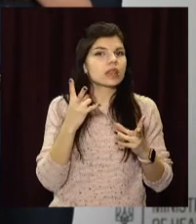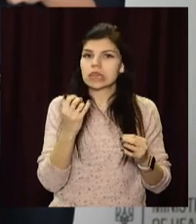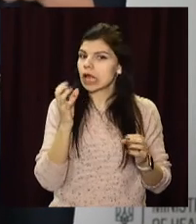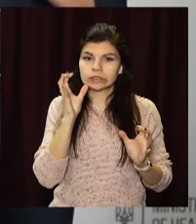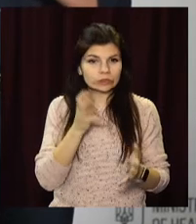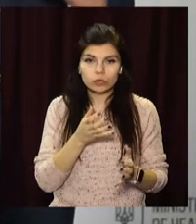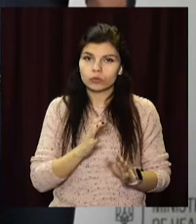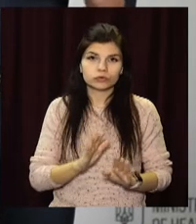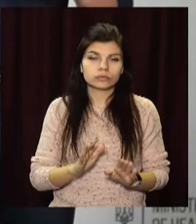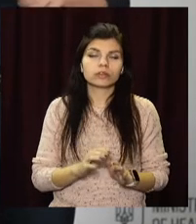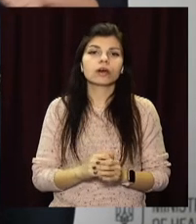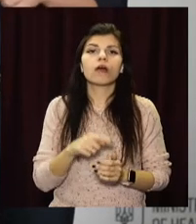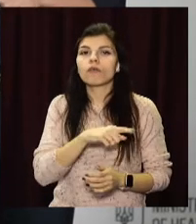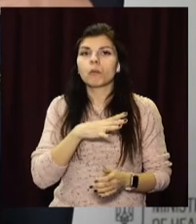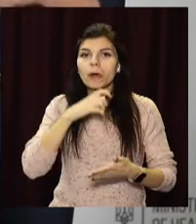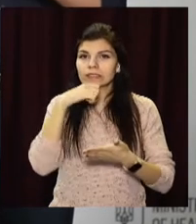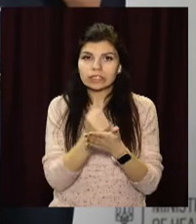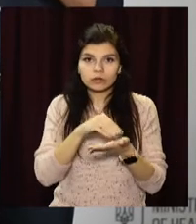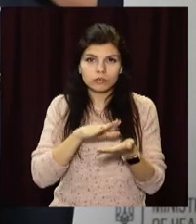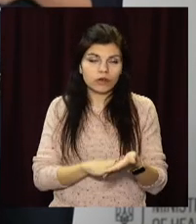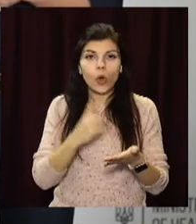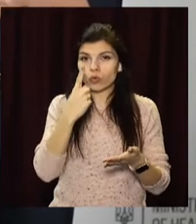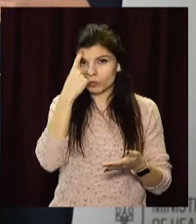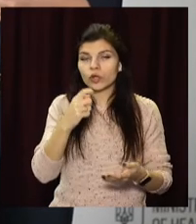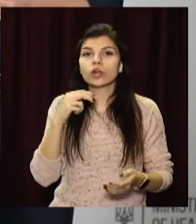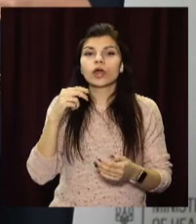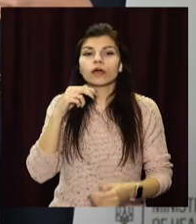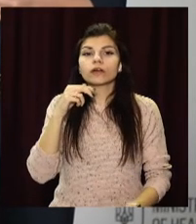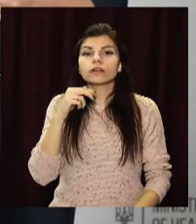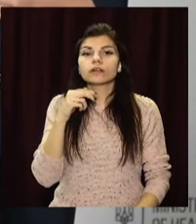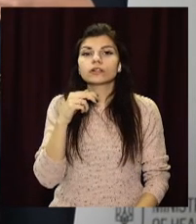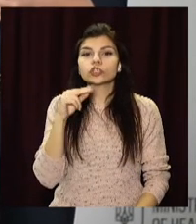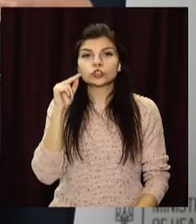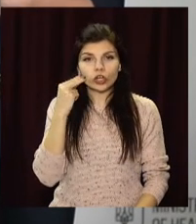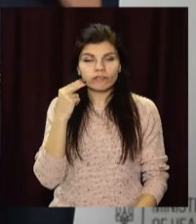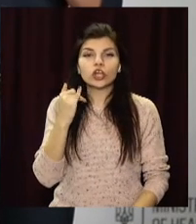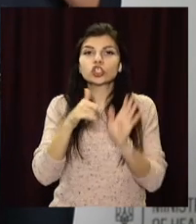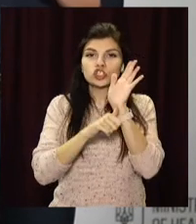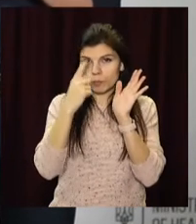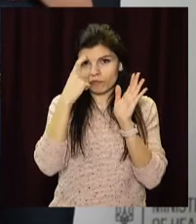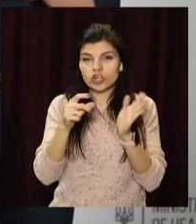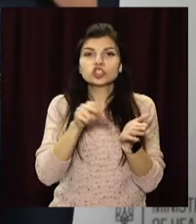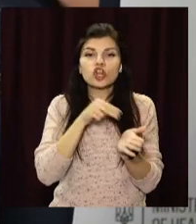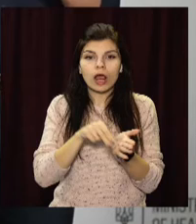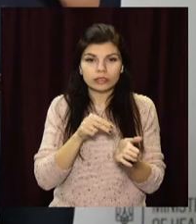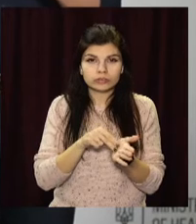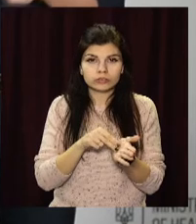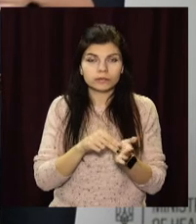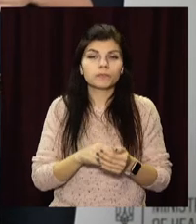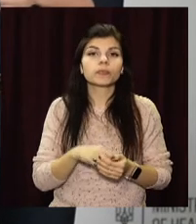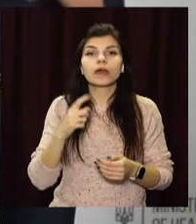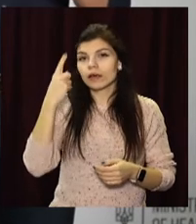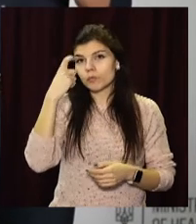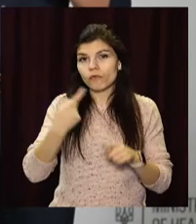несерйозні. Вони були зареєстровані, одне повідомлення в Чернігівській області і 6 повідомлень в Черкаській області.